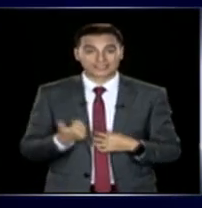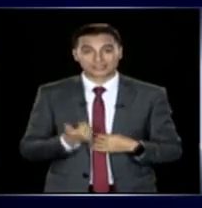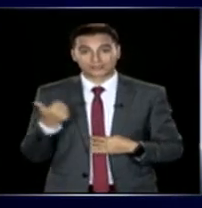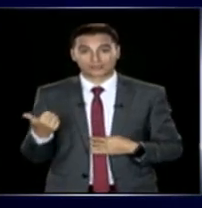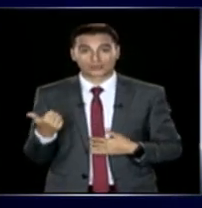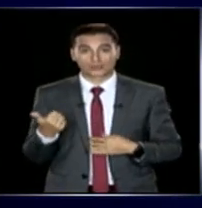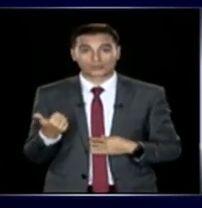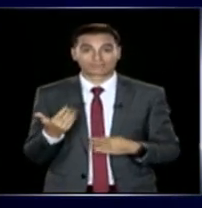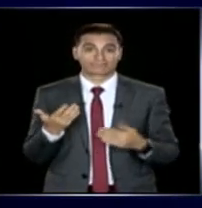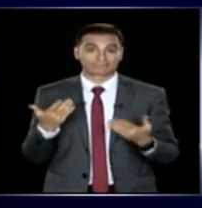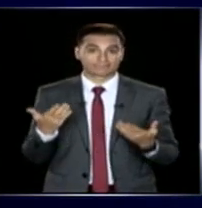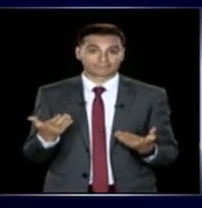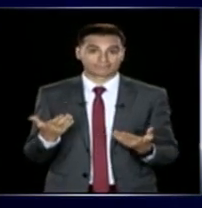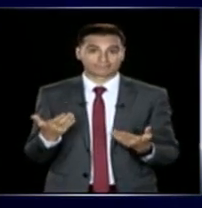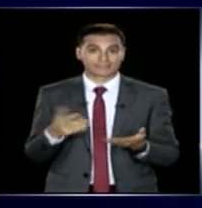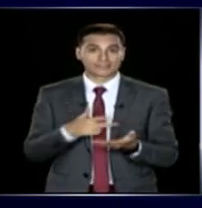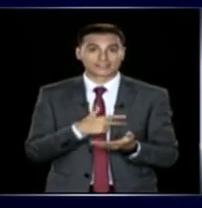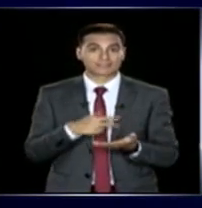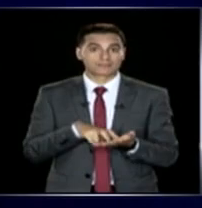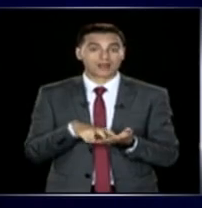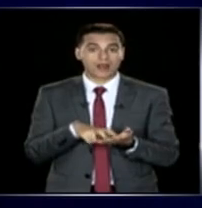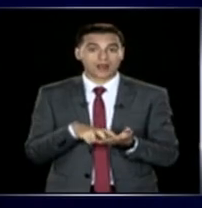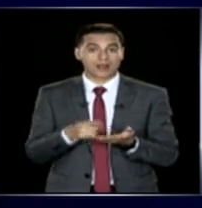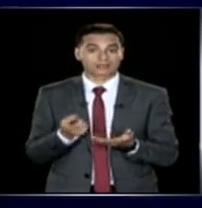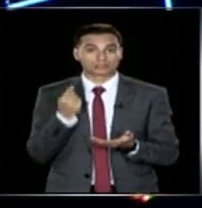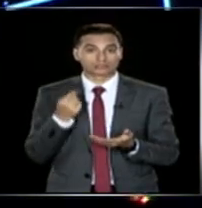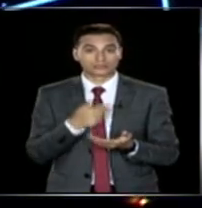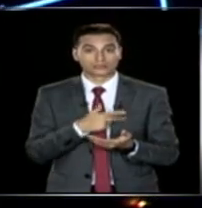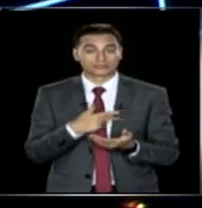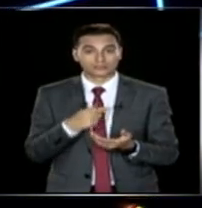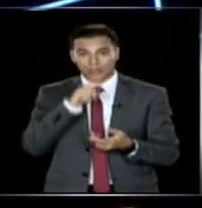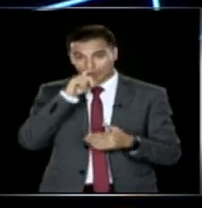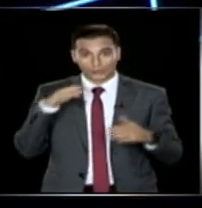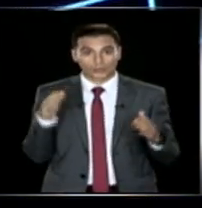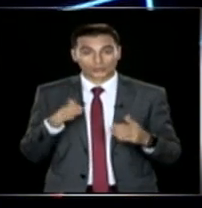فريق اسمه يقلق، فريق الصقور.